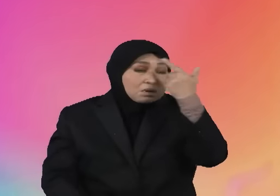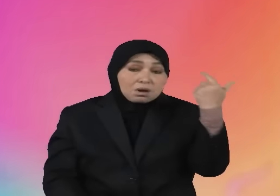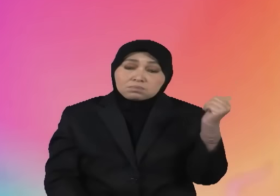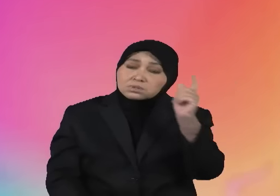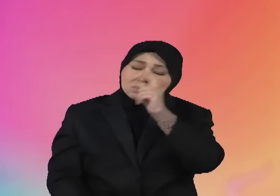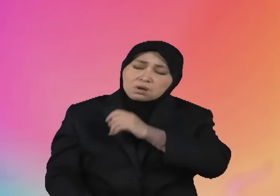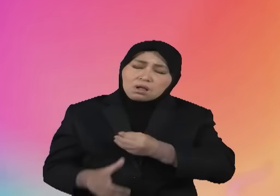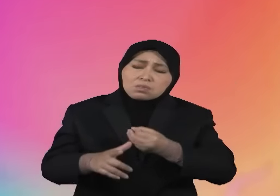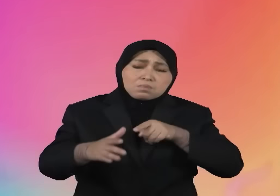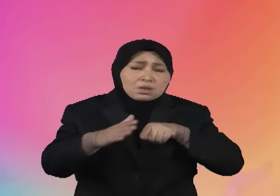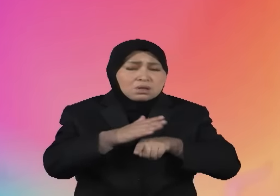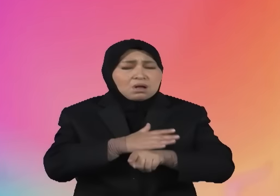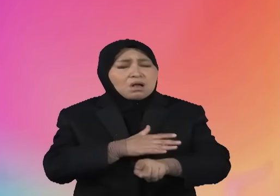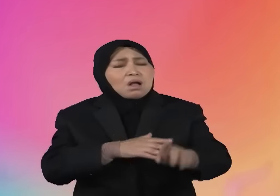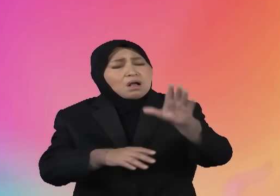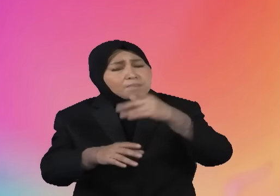إثما